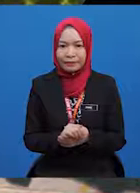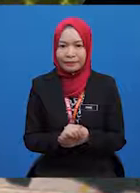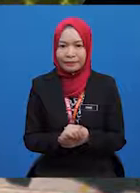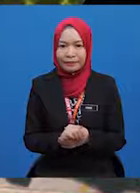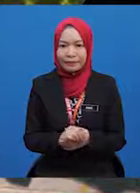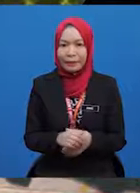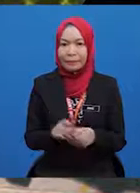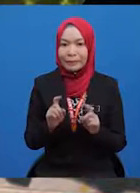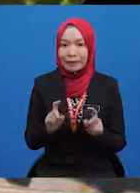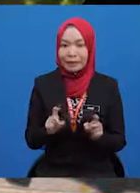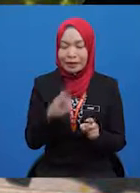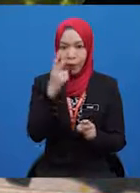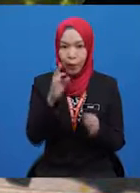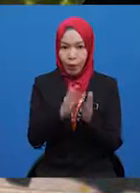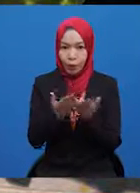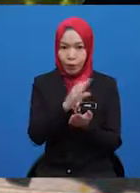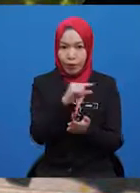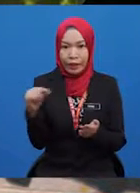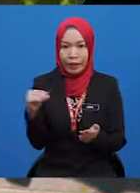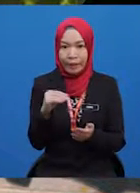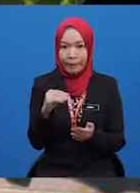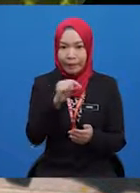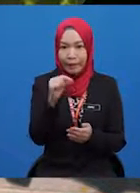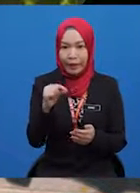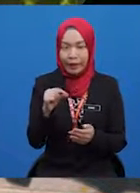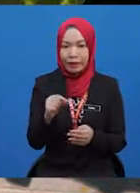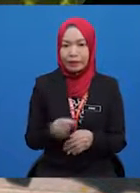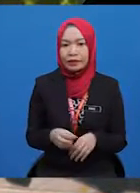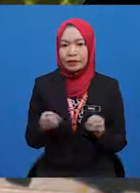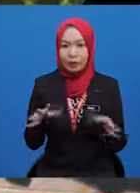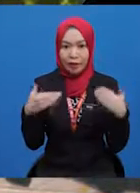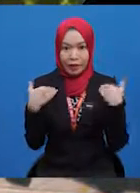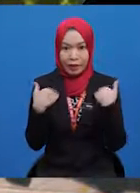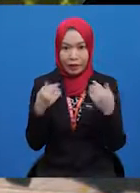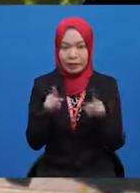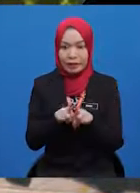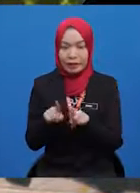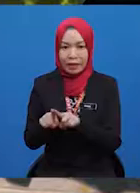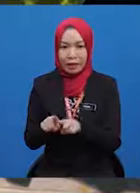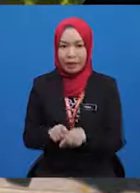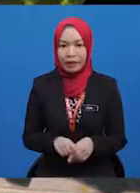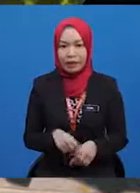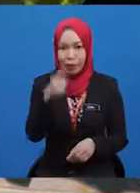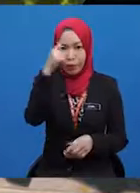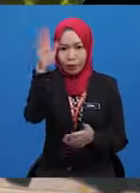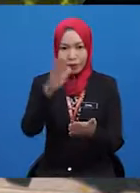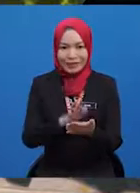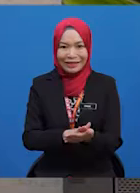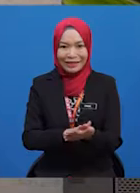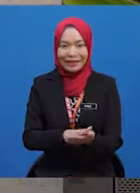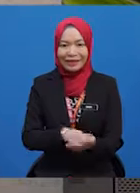buku dan pen telah berada bersama supaya anda boleh mencatat nota-nota